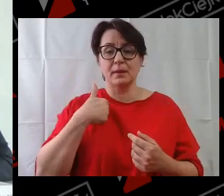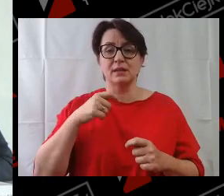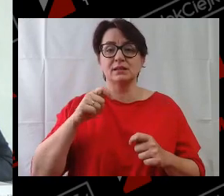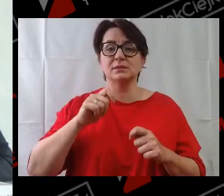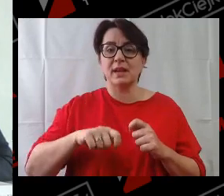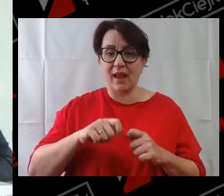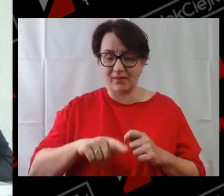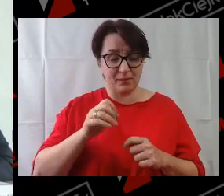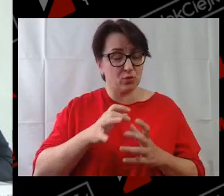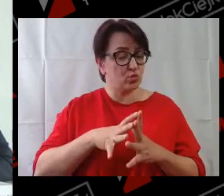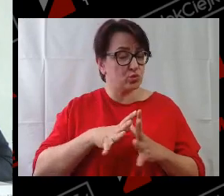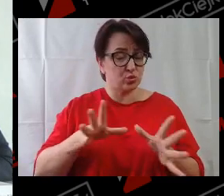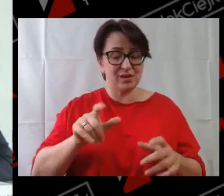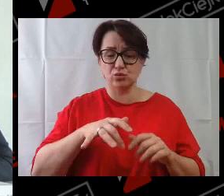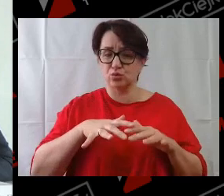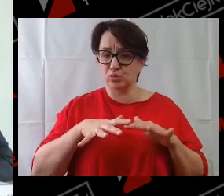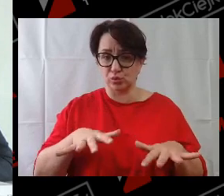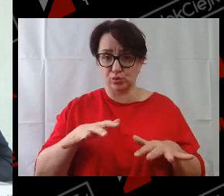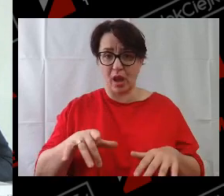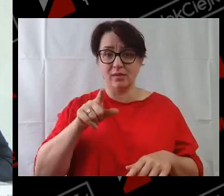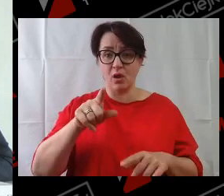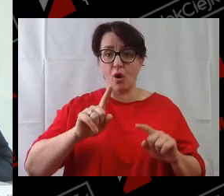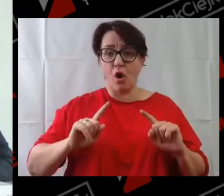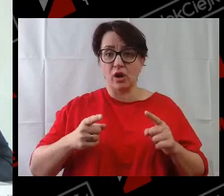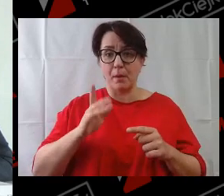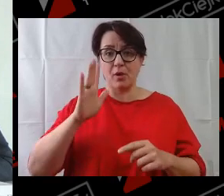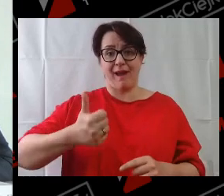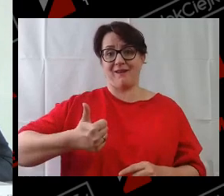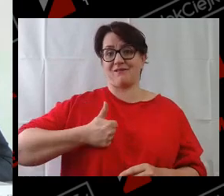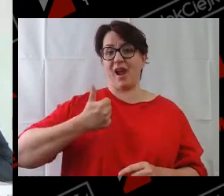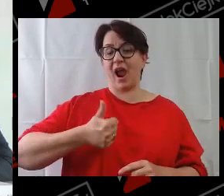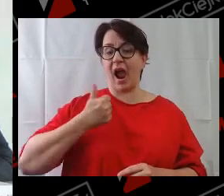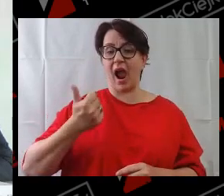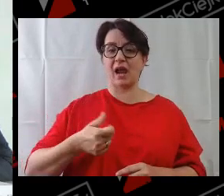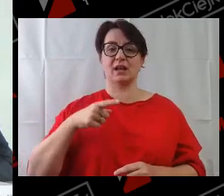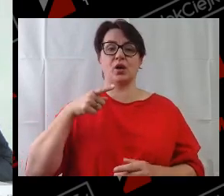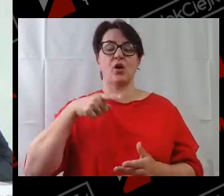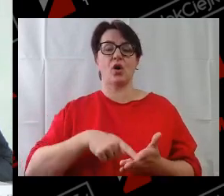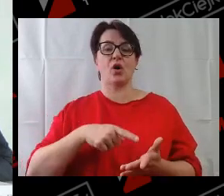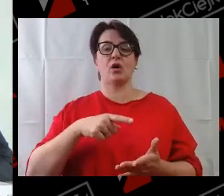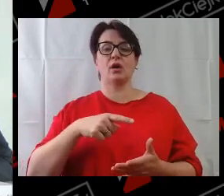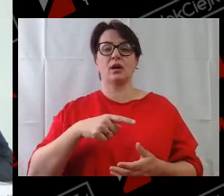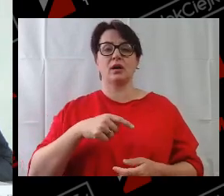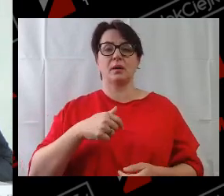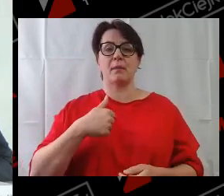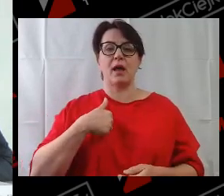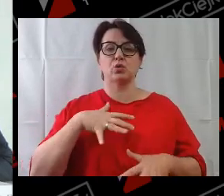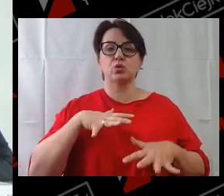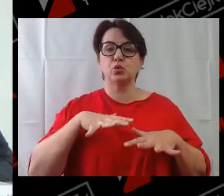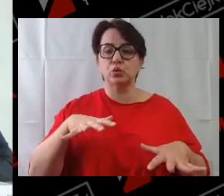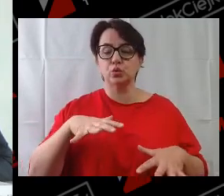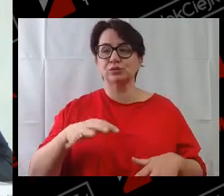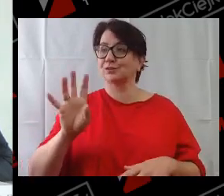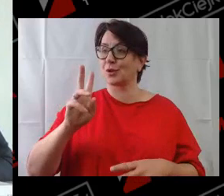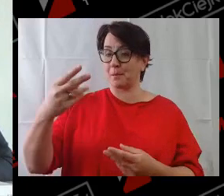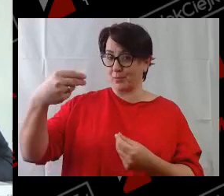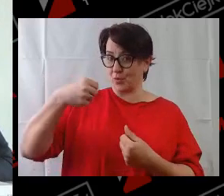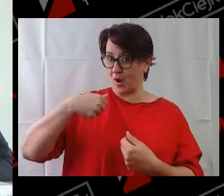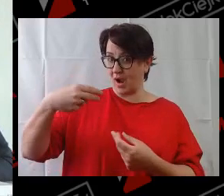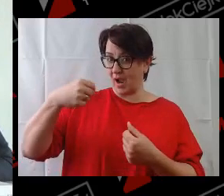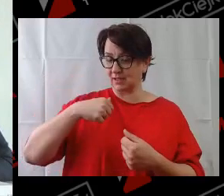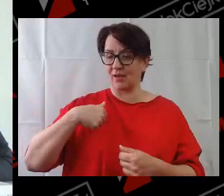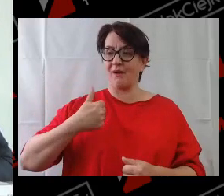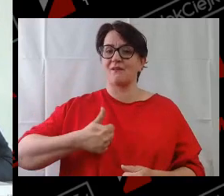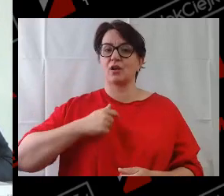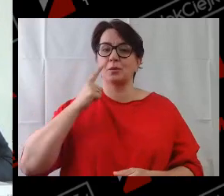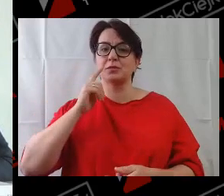tego jest sporo A ta organizacja do swoich mocodawców tych którzy są